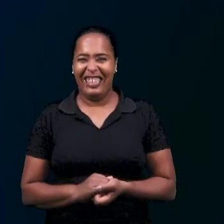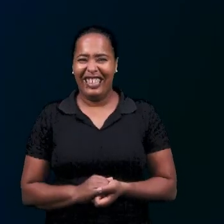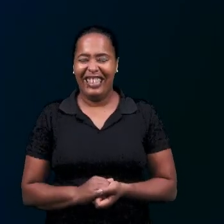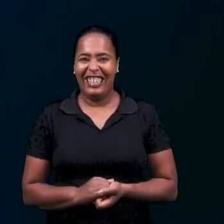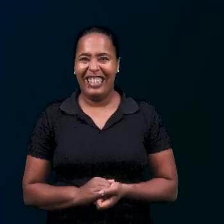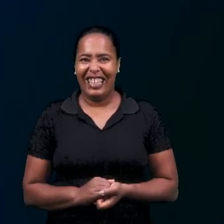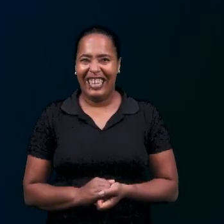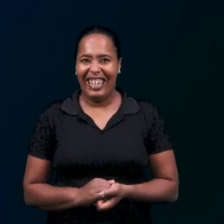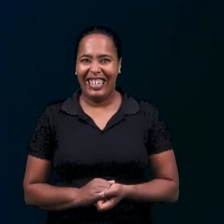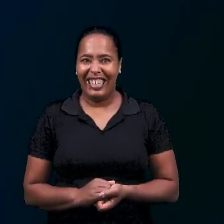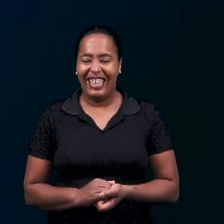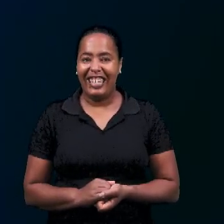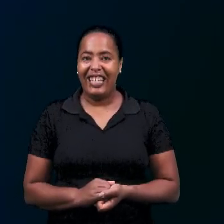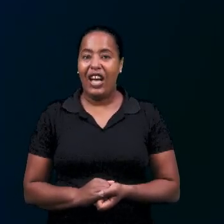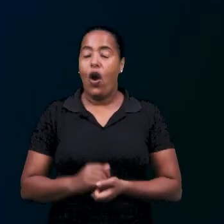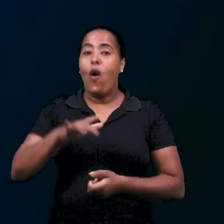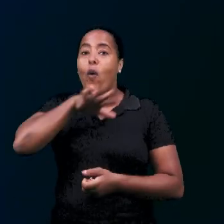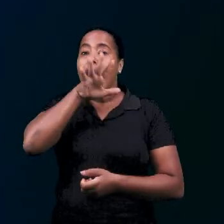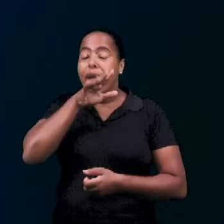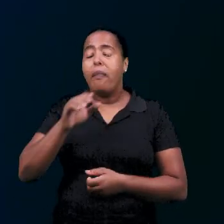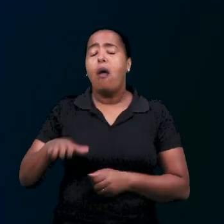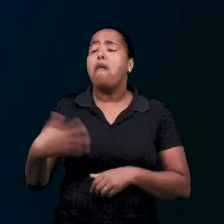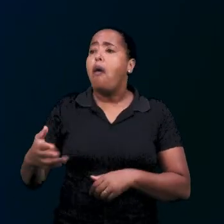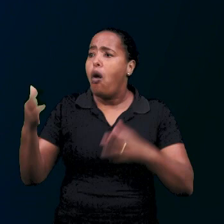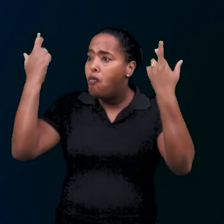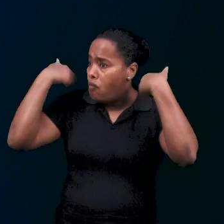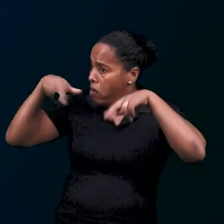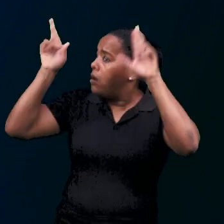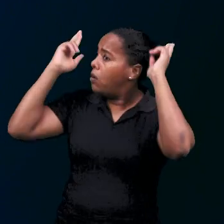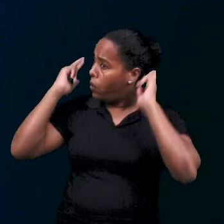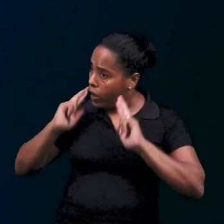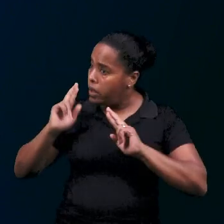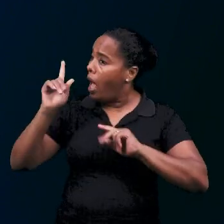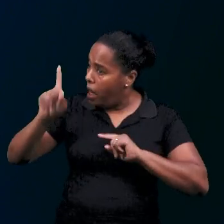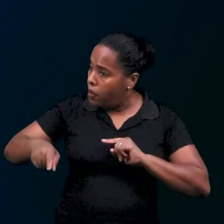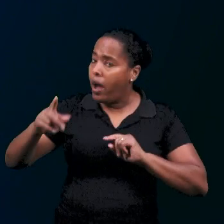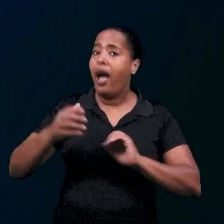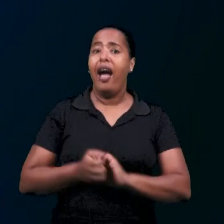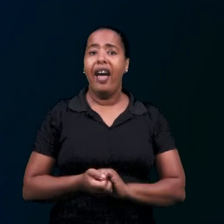Seigneur Jésus. L'animal qui a servi à la fête, c'est l'agneau.